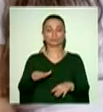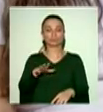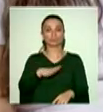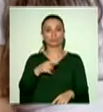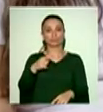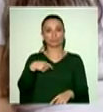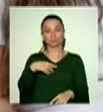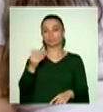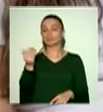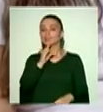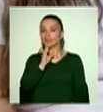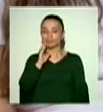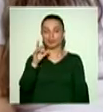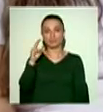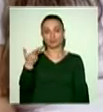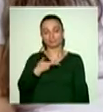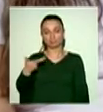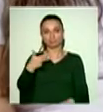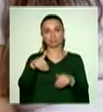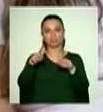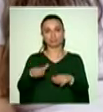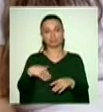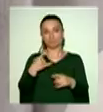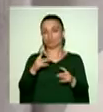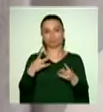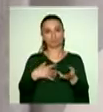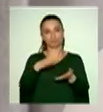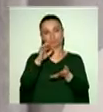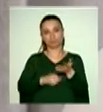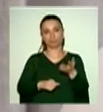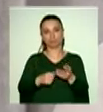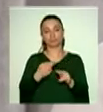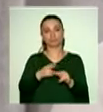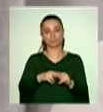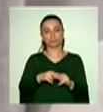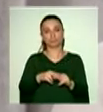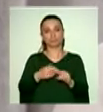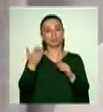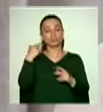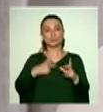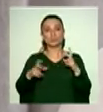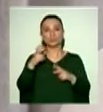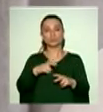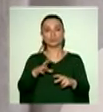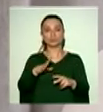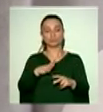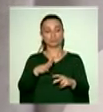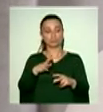ოჯახური გადაწყვეტილება მივიღეთ. მე ლევანმა და დედამისმა გადავწყვიტეთ, რომ არ დაგვეტოვებინა ბავშვი, რადგან